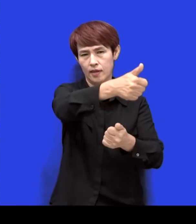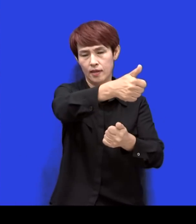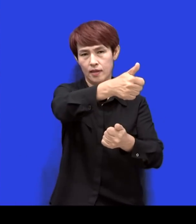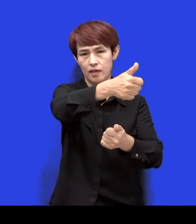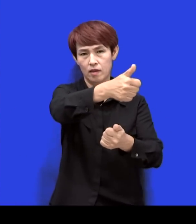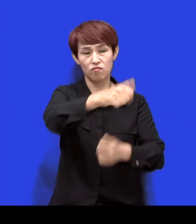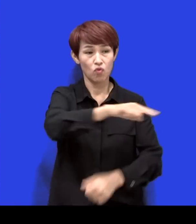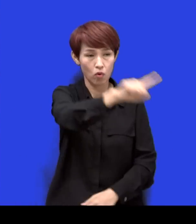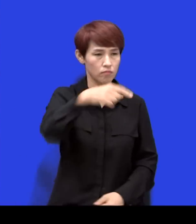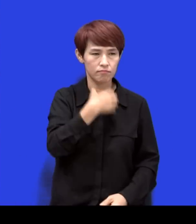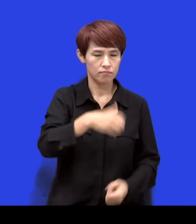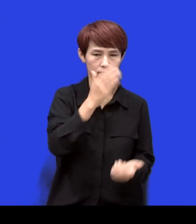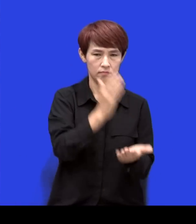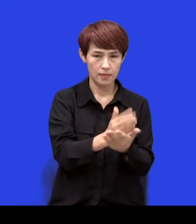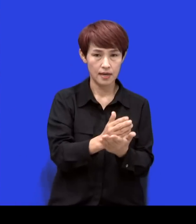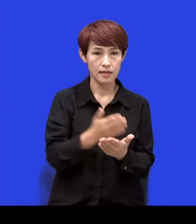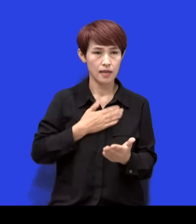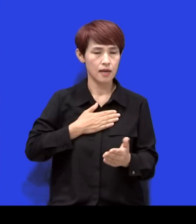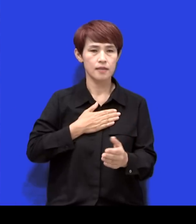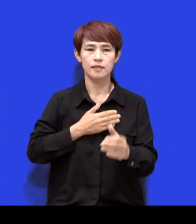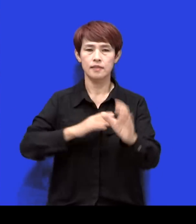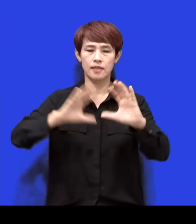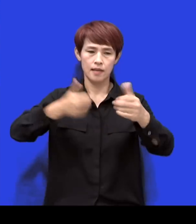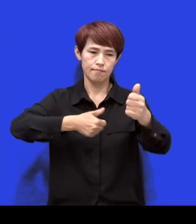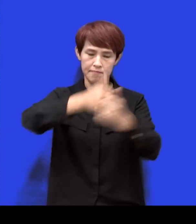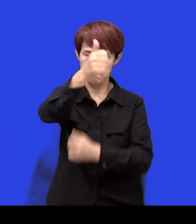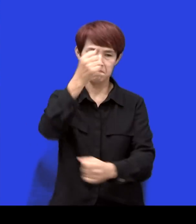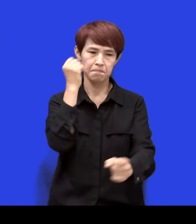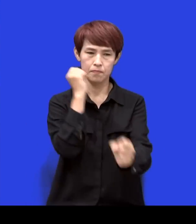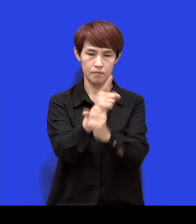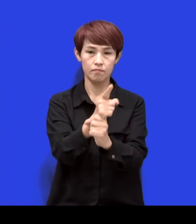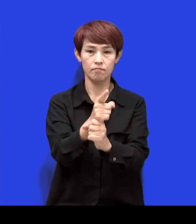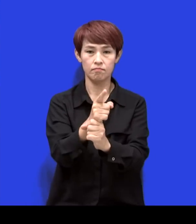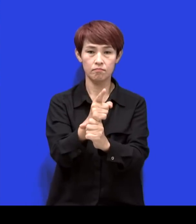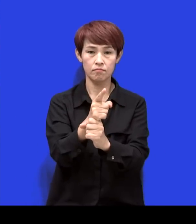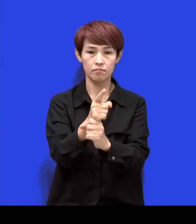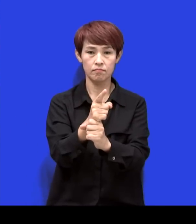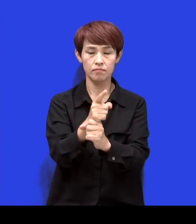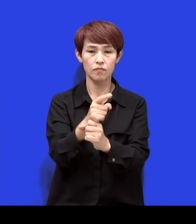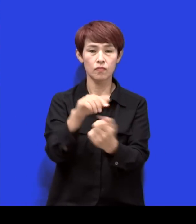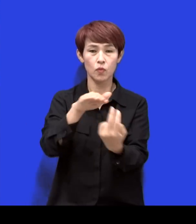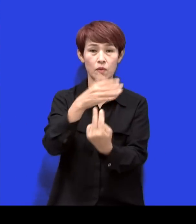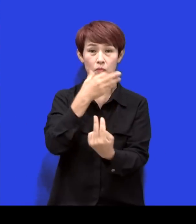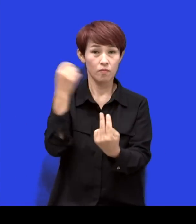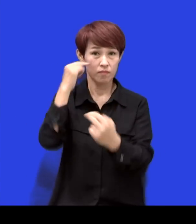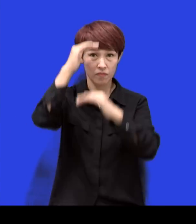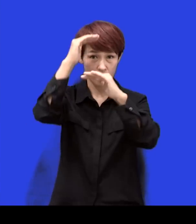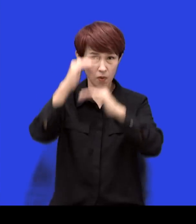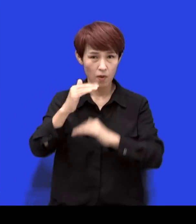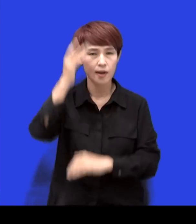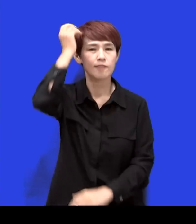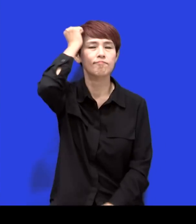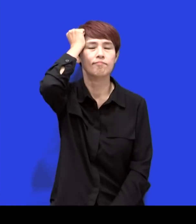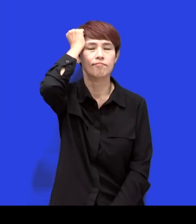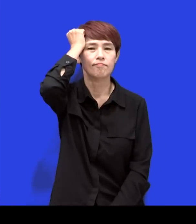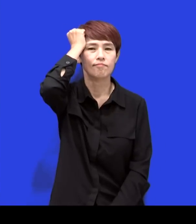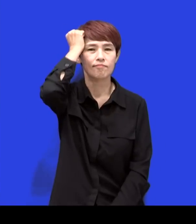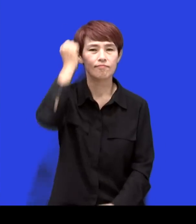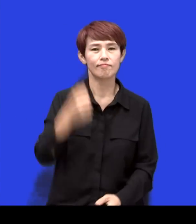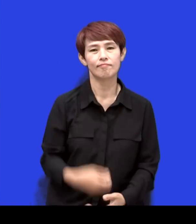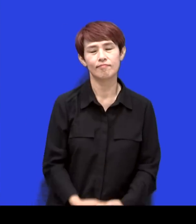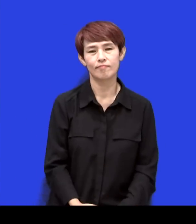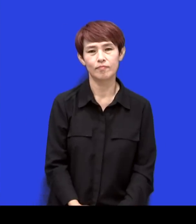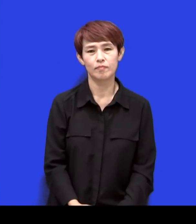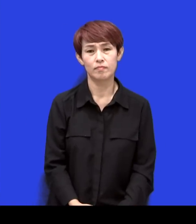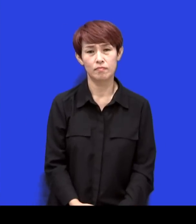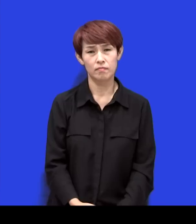예, 너희는 걱정하지 말라. 내가 이미 세상을 다 이겨노라라는 아. 그 예수님의 말씀을 저는 그때 많이 되새겼던 것 같아요.